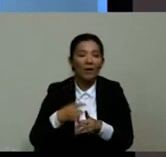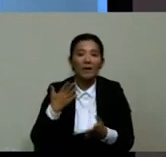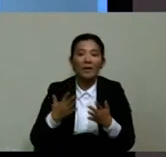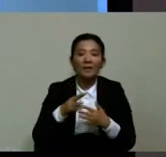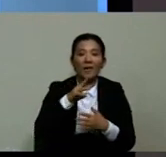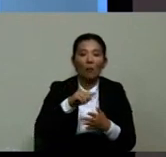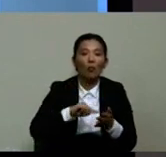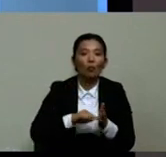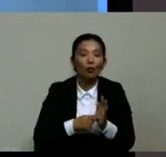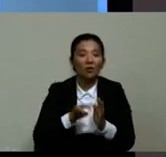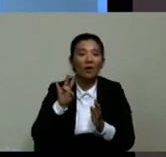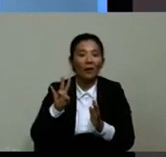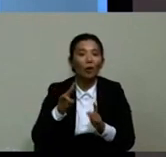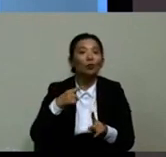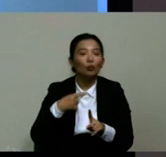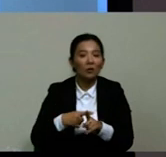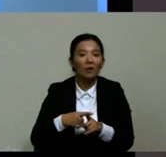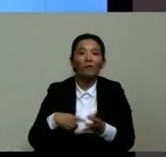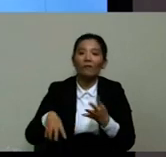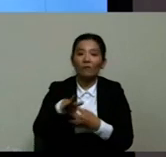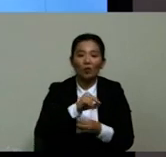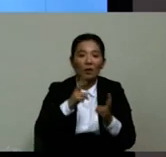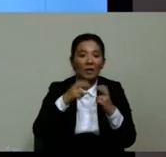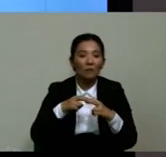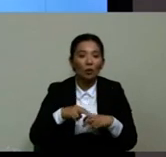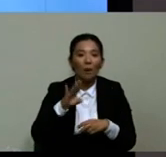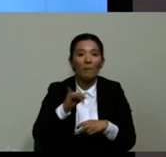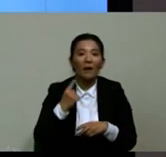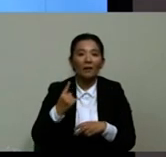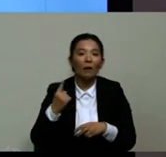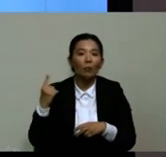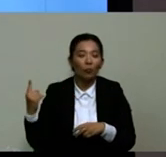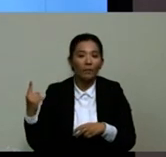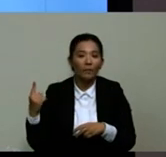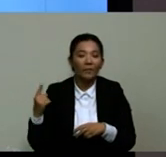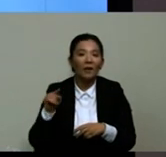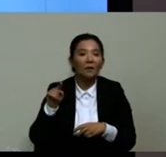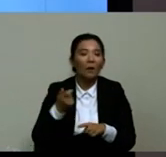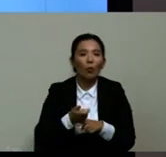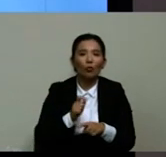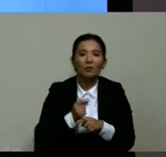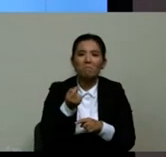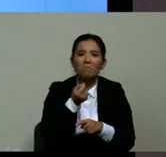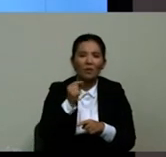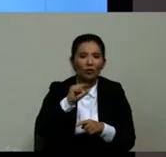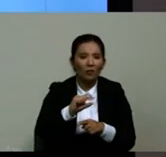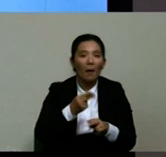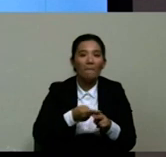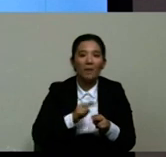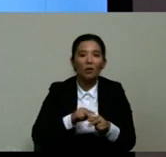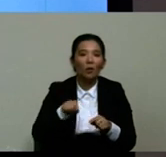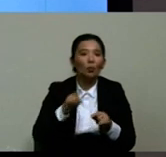Если m умножено на n четное, давайте все это рассмотрим по одному. Там очень мелкий шрифт, поэтому я